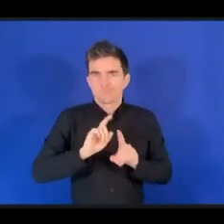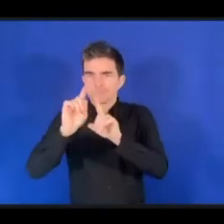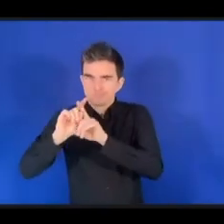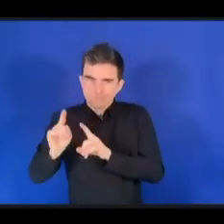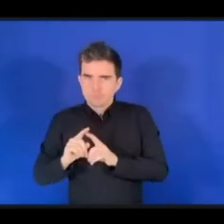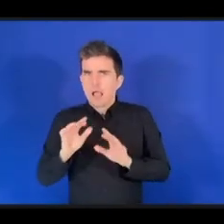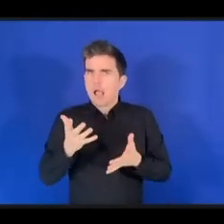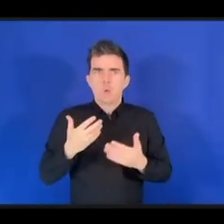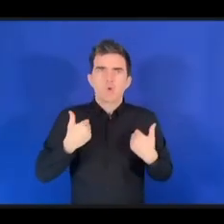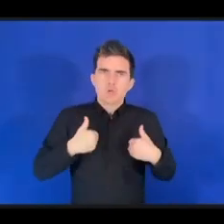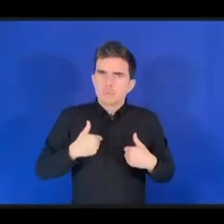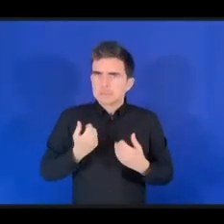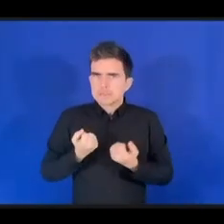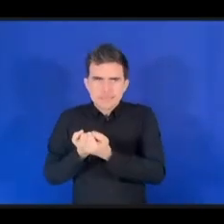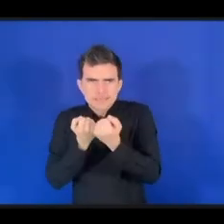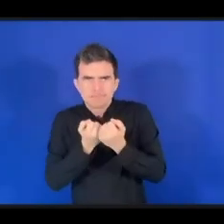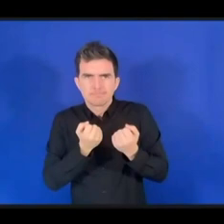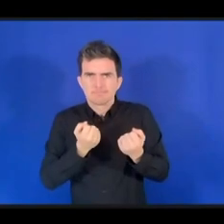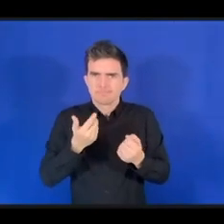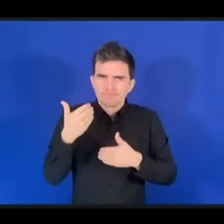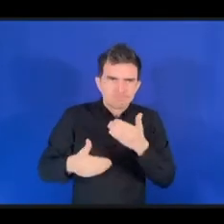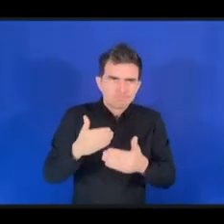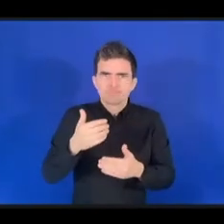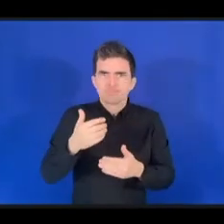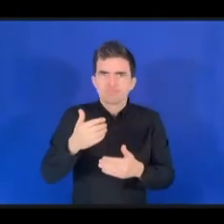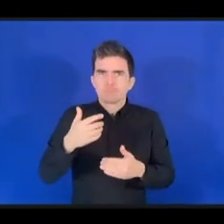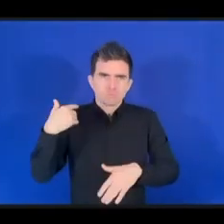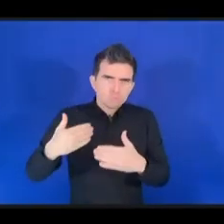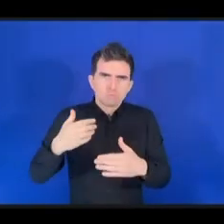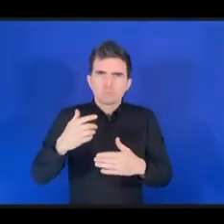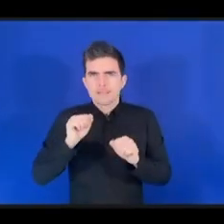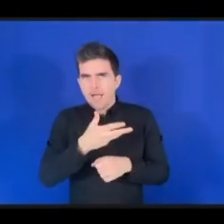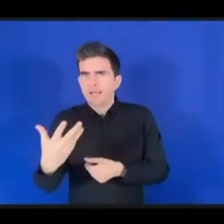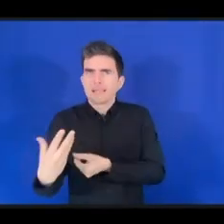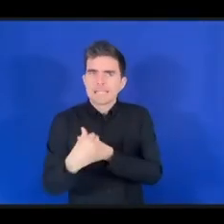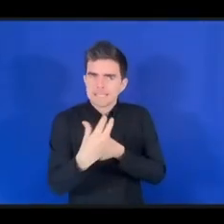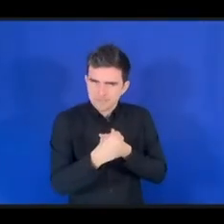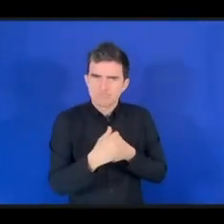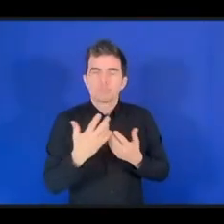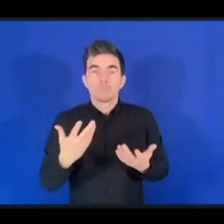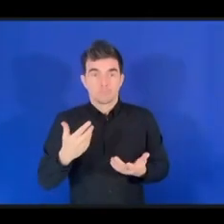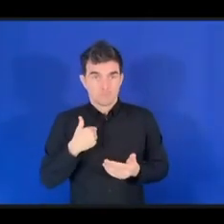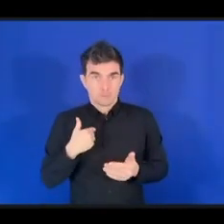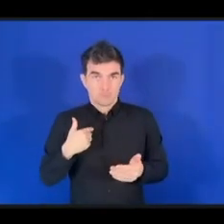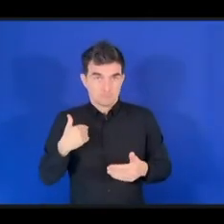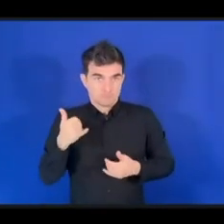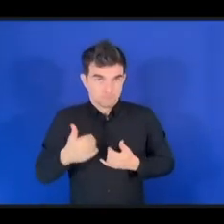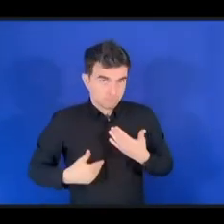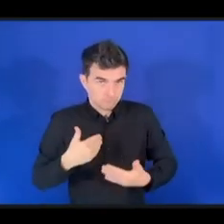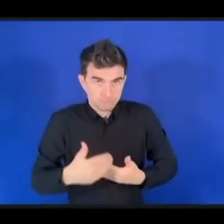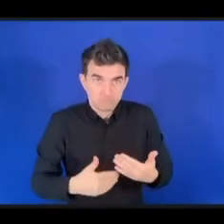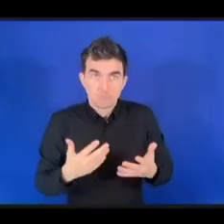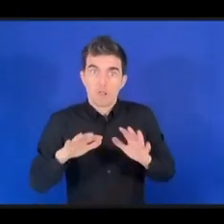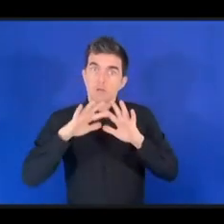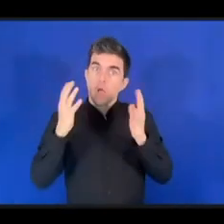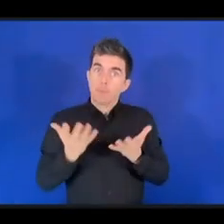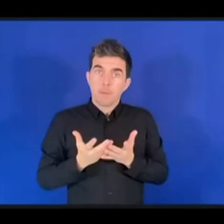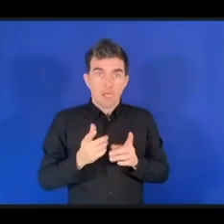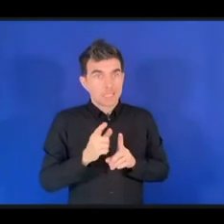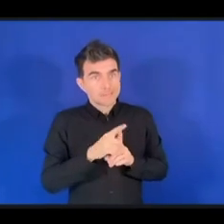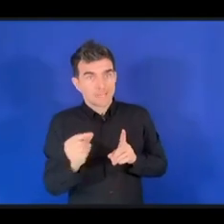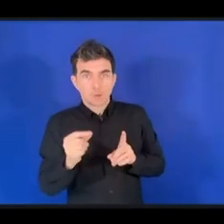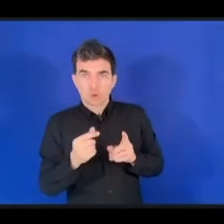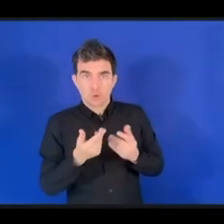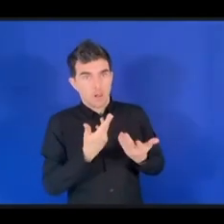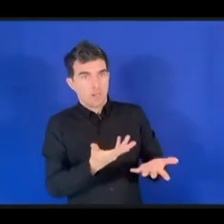的人力物力，让他们能够更好的参与。我们马上就要达成 GDC， 而庆贺 WISIS 的20周年，我